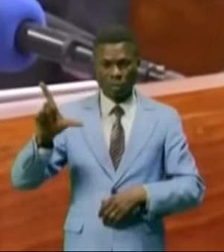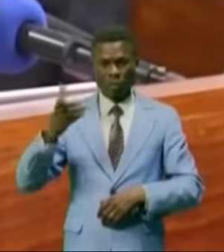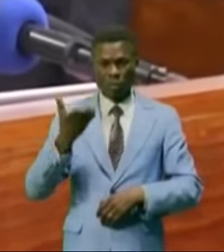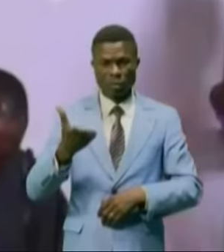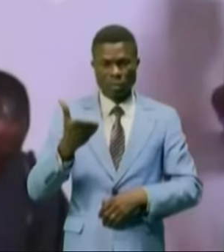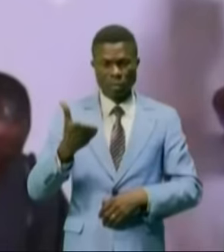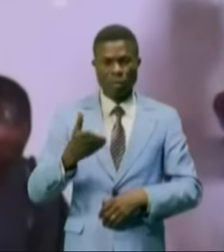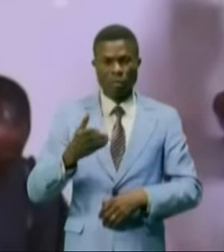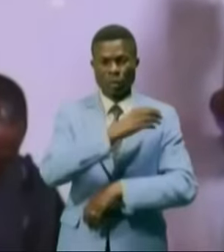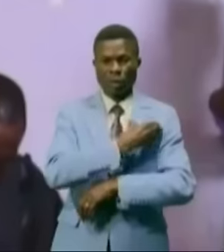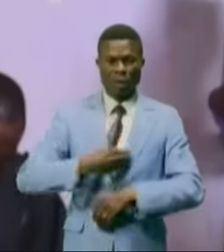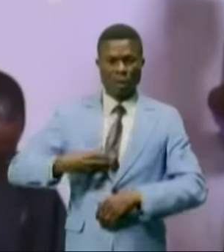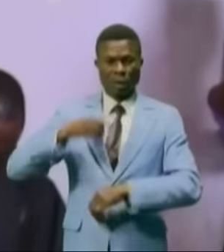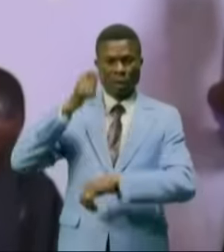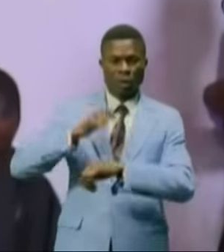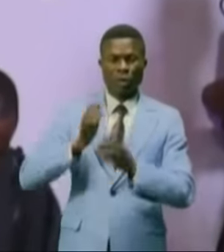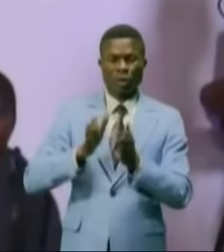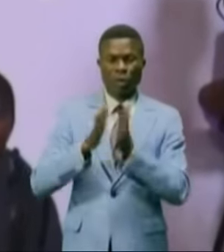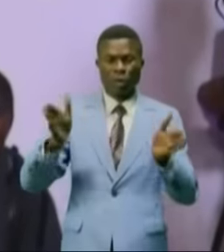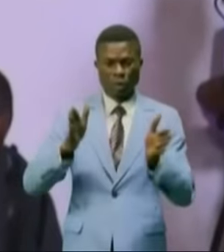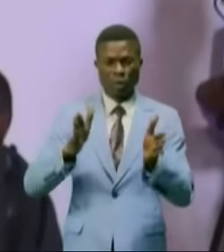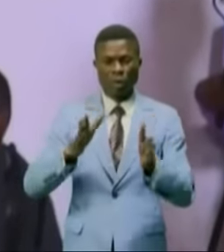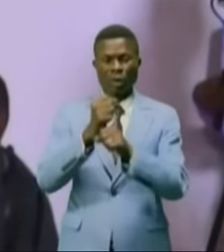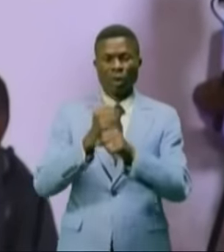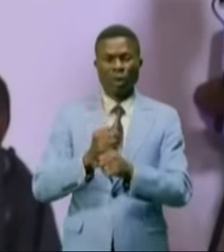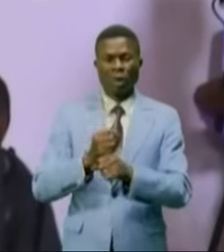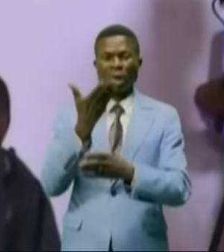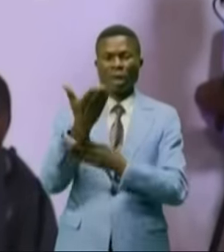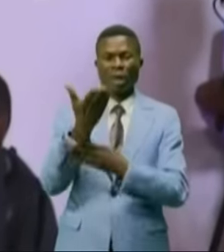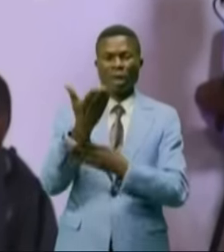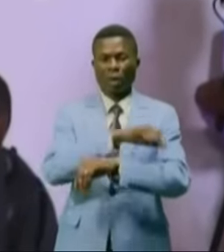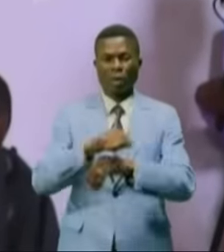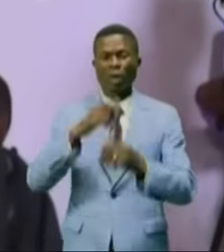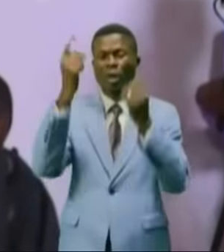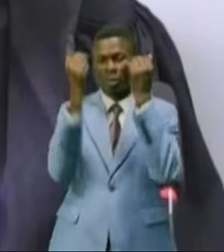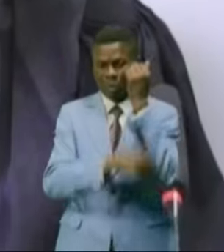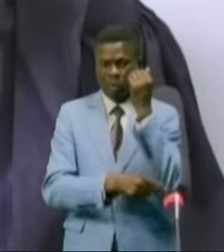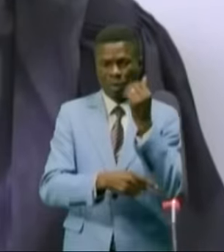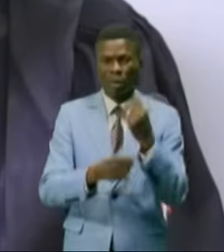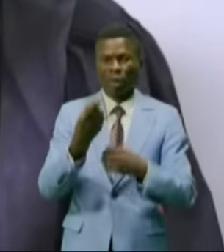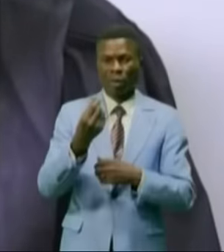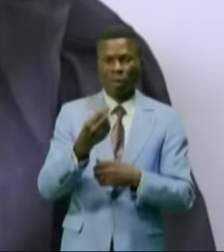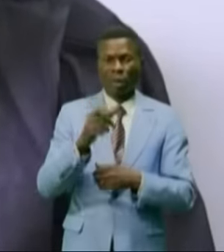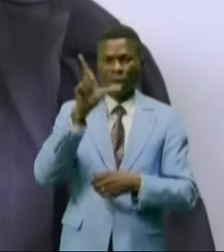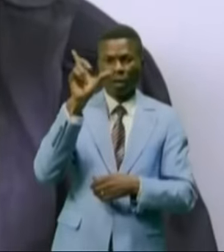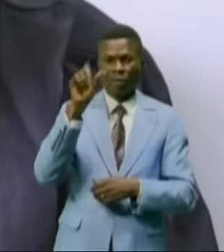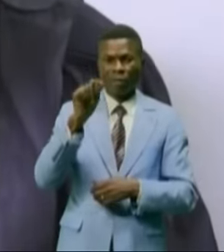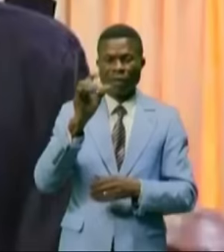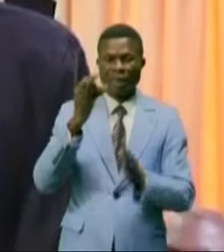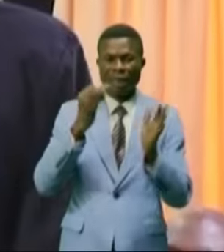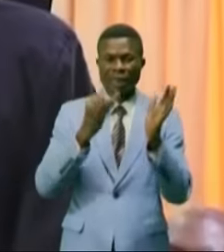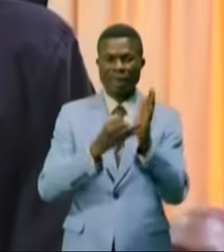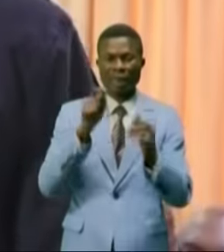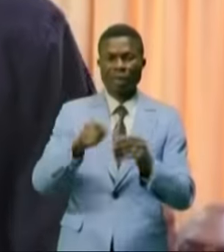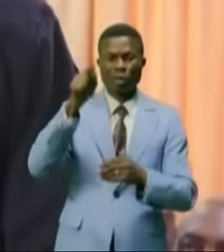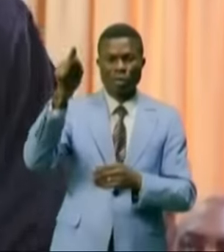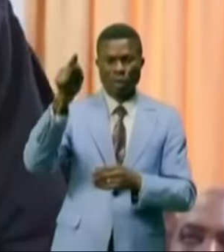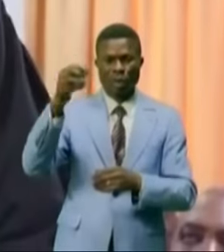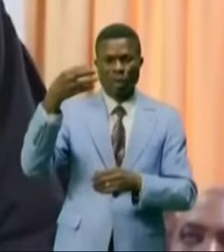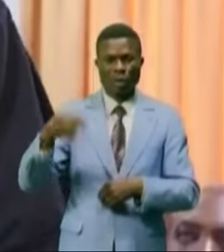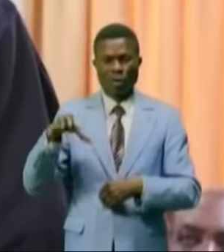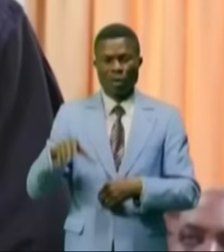Le procureur général a requis à la Cour d'infliger une amende de 27 millions à l'endroit